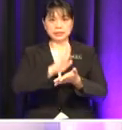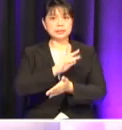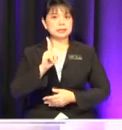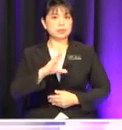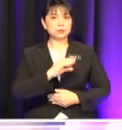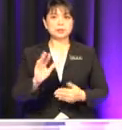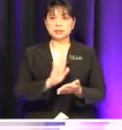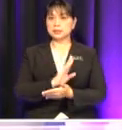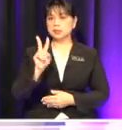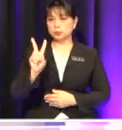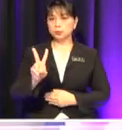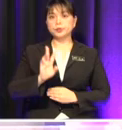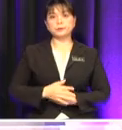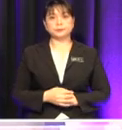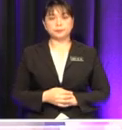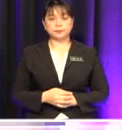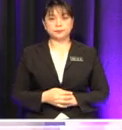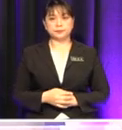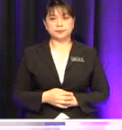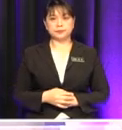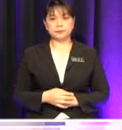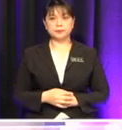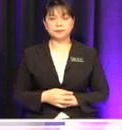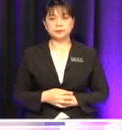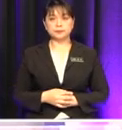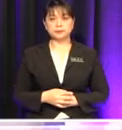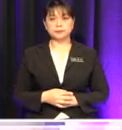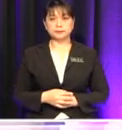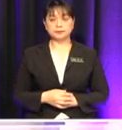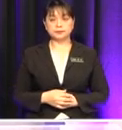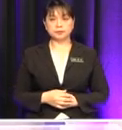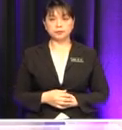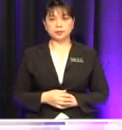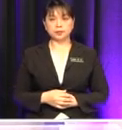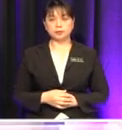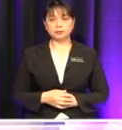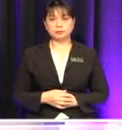membawa kita untuk melihat kepada soalan bagi bagian BSE dance